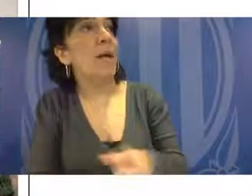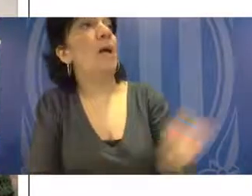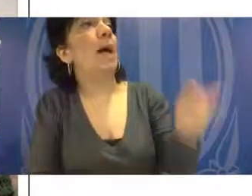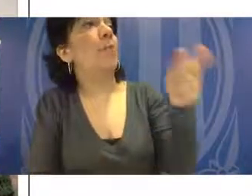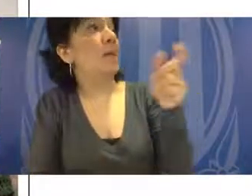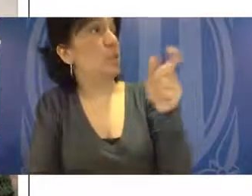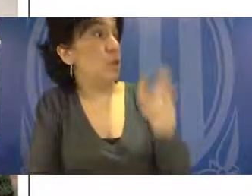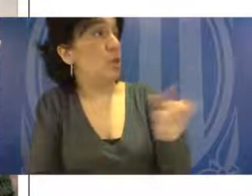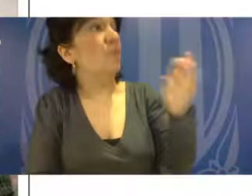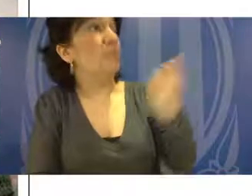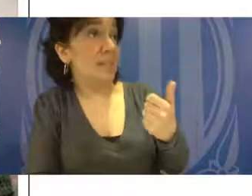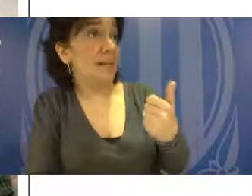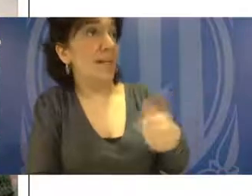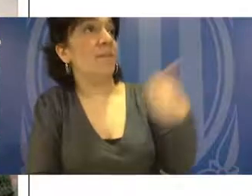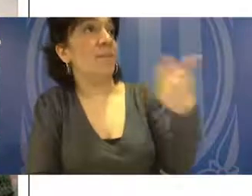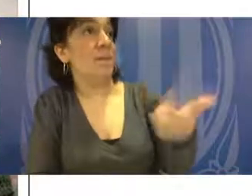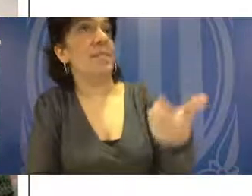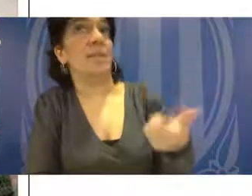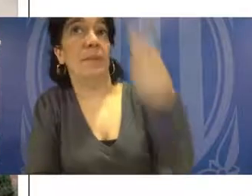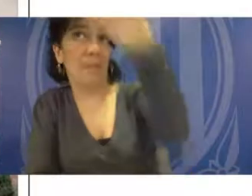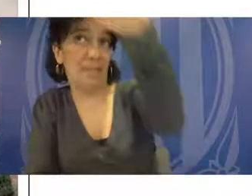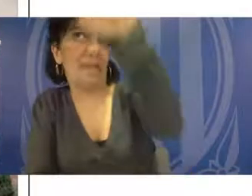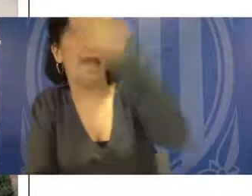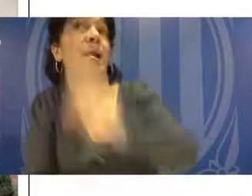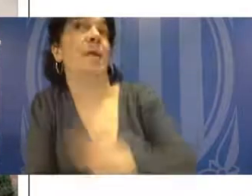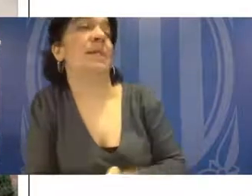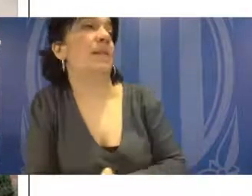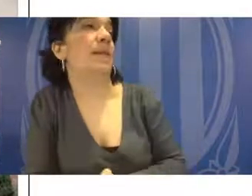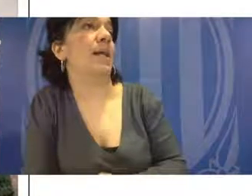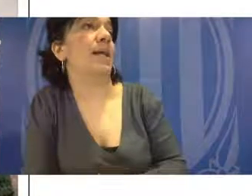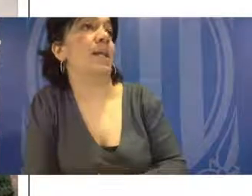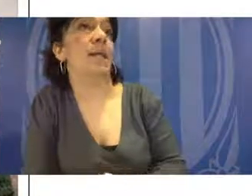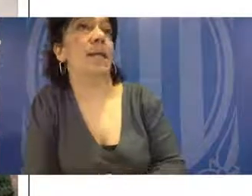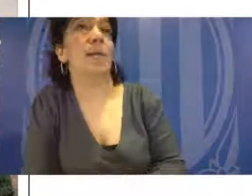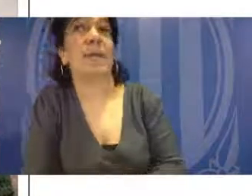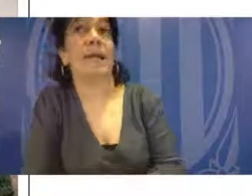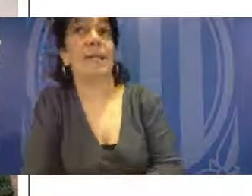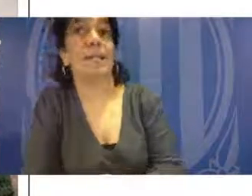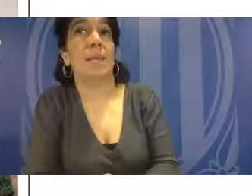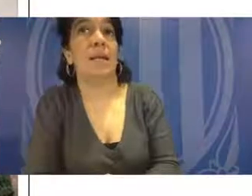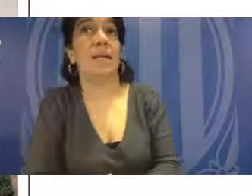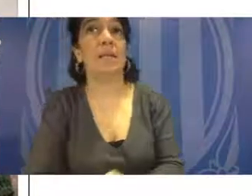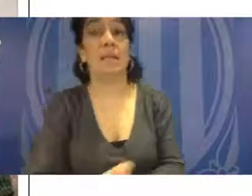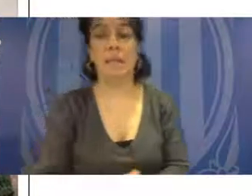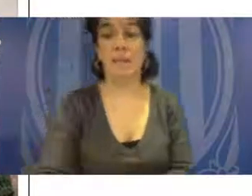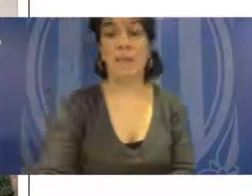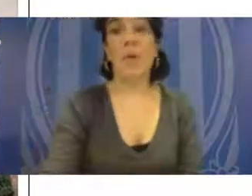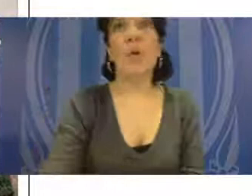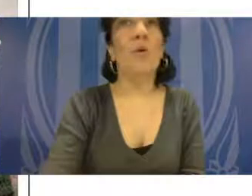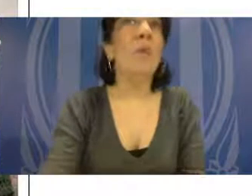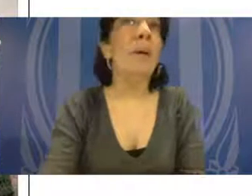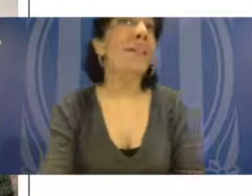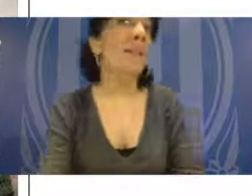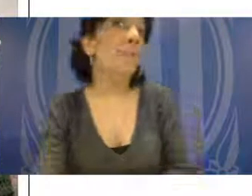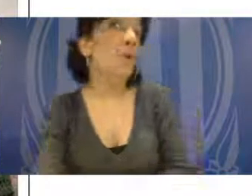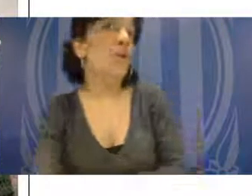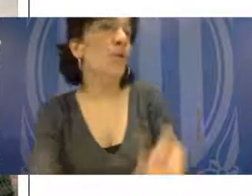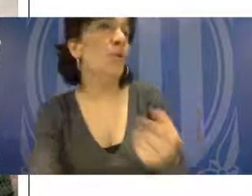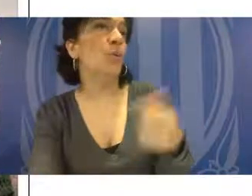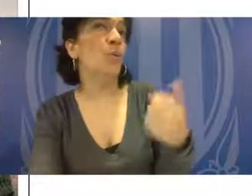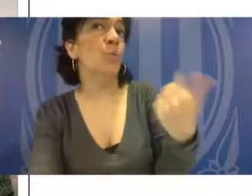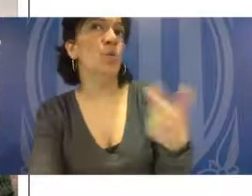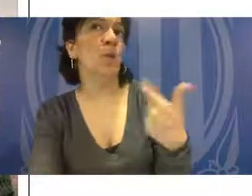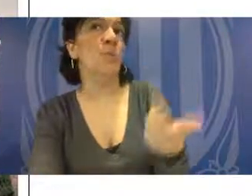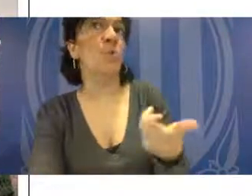vinculada amb una acció física que fèiem la setmana passada a la plaça de la Catedral, que era el Mercat d'Escapades. Normalment tampoc